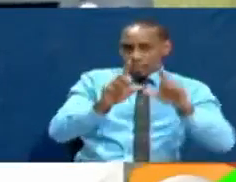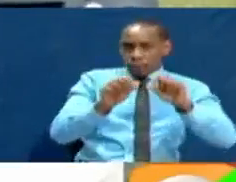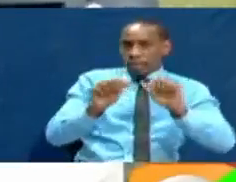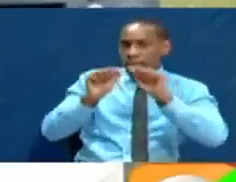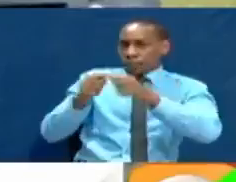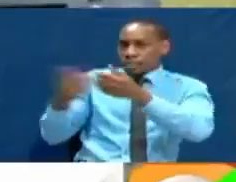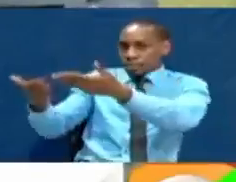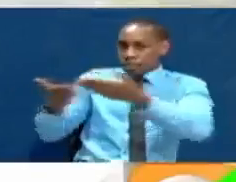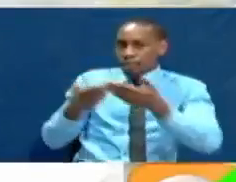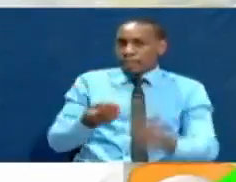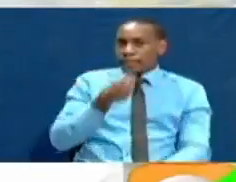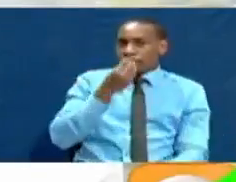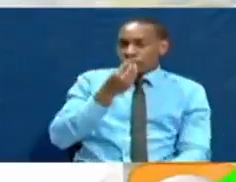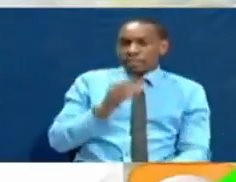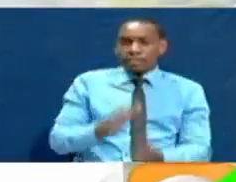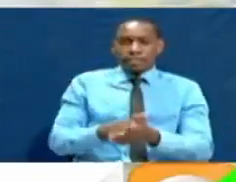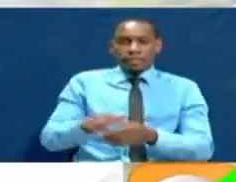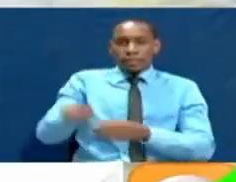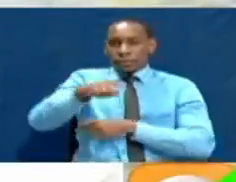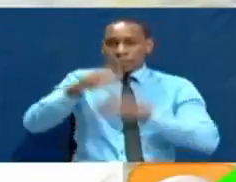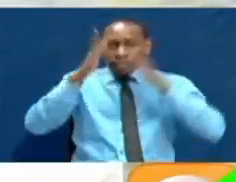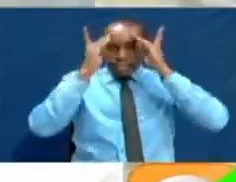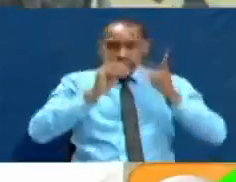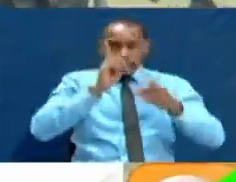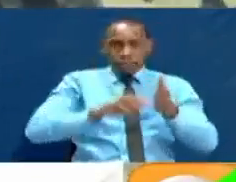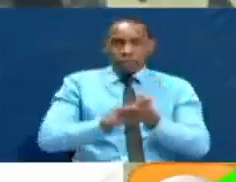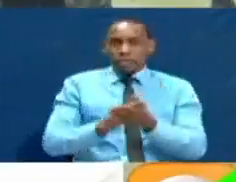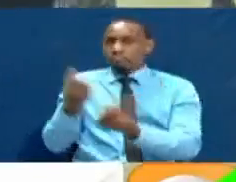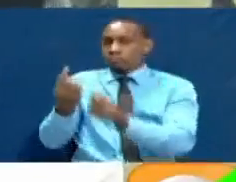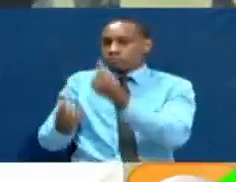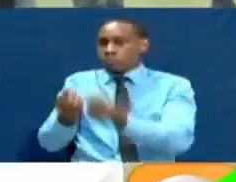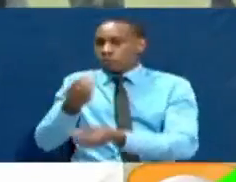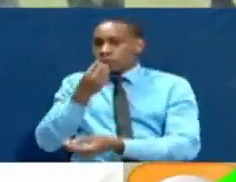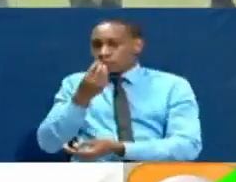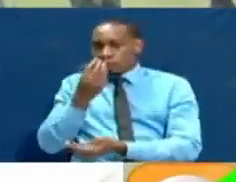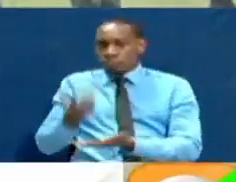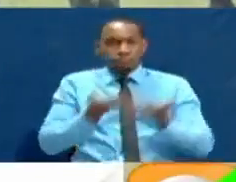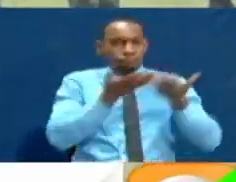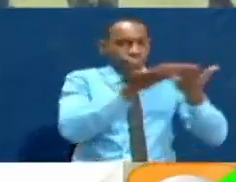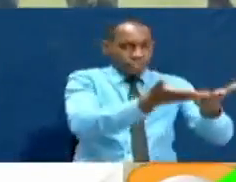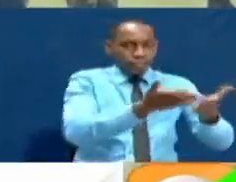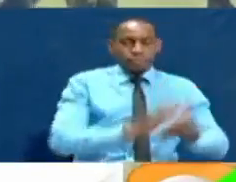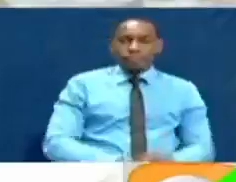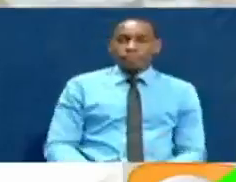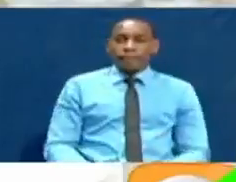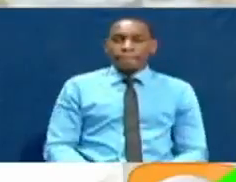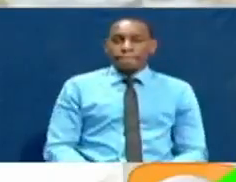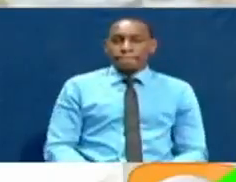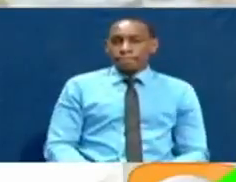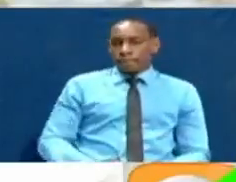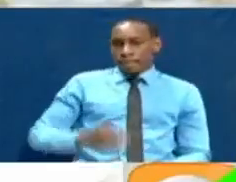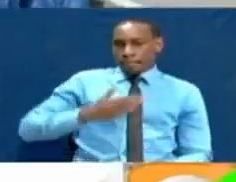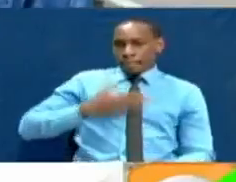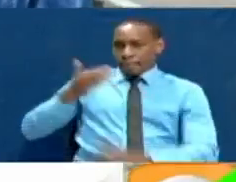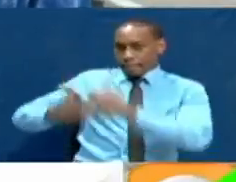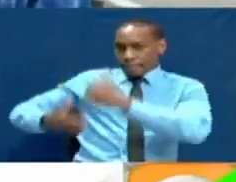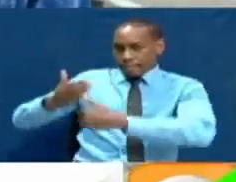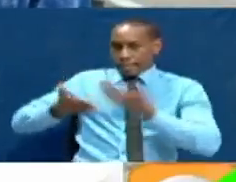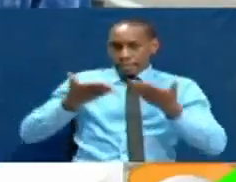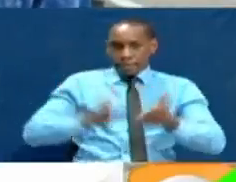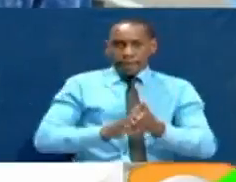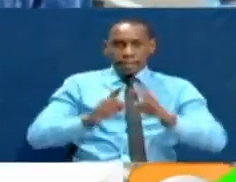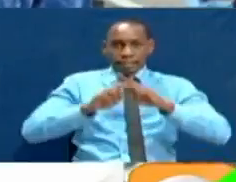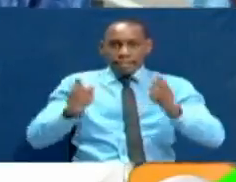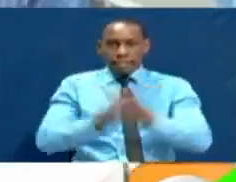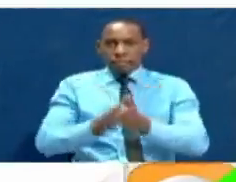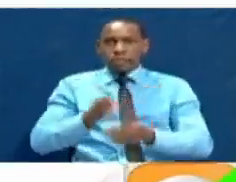mnaweza kutuletea chakula, so tukaamua tutakuwa tunawapikia chakula. Mimi ni jirani hapa, nilianza